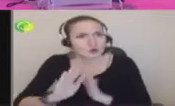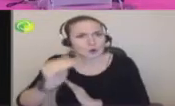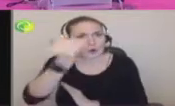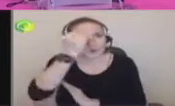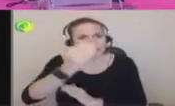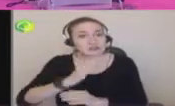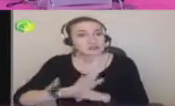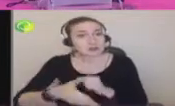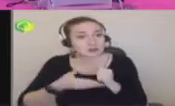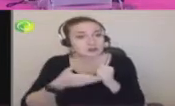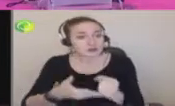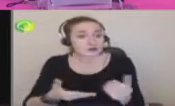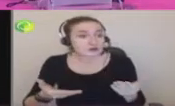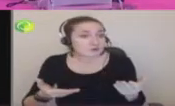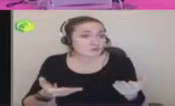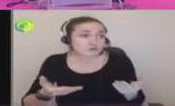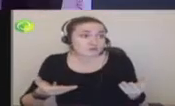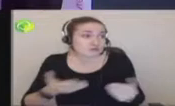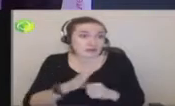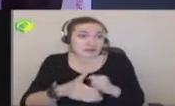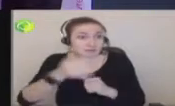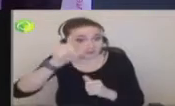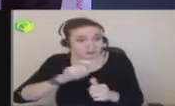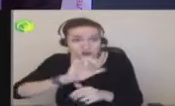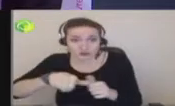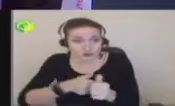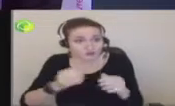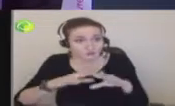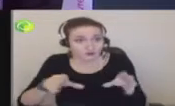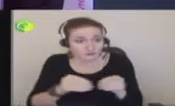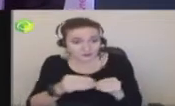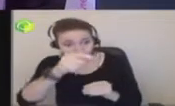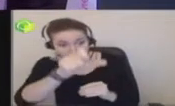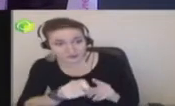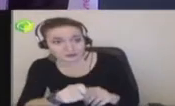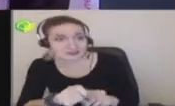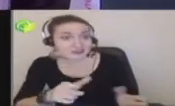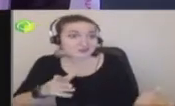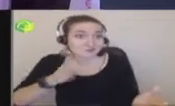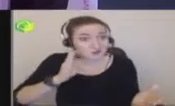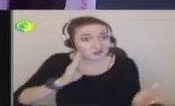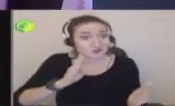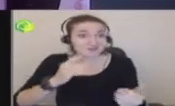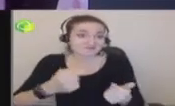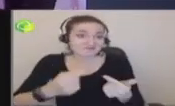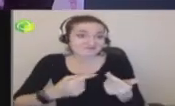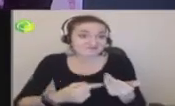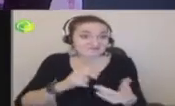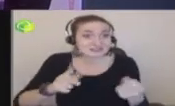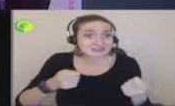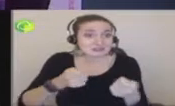qui permettent à une personne qui a des besoins spécifiques de vivre sa vie, mais qui ne doivent pas y